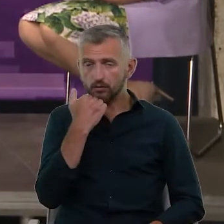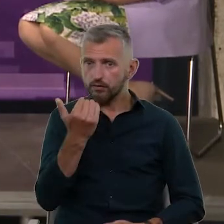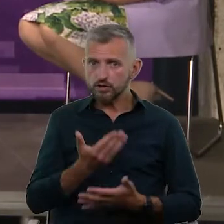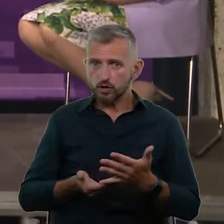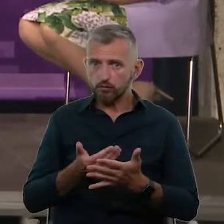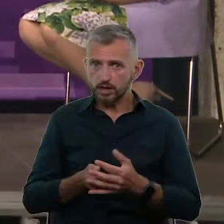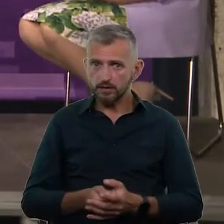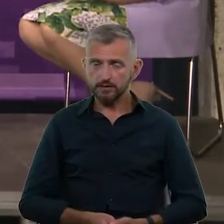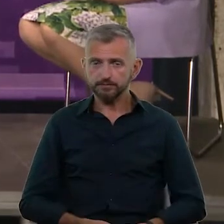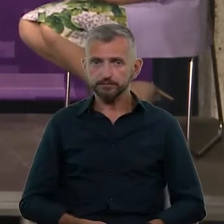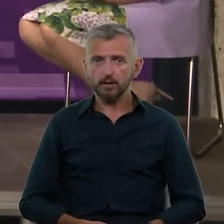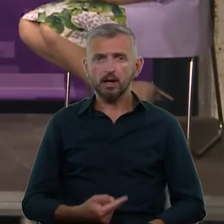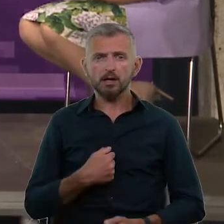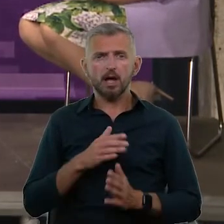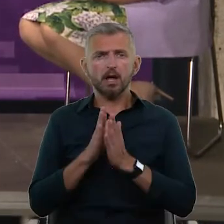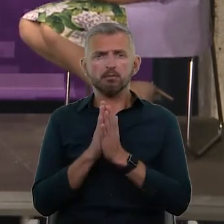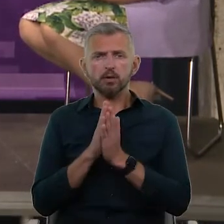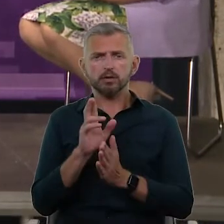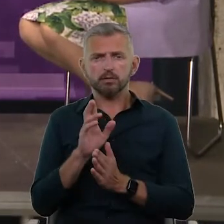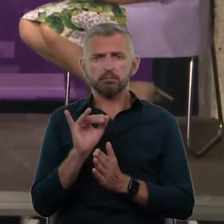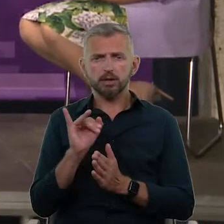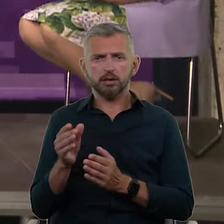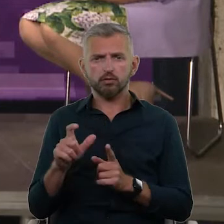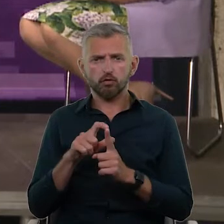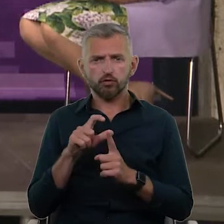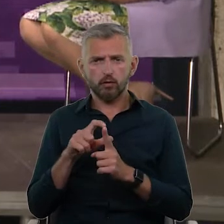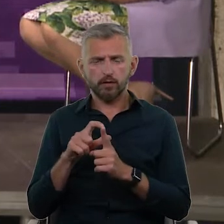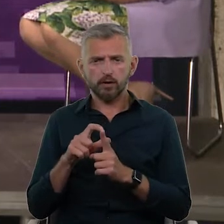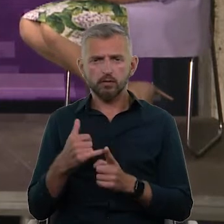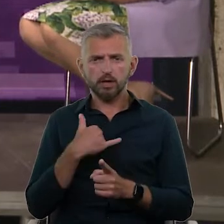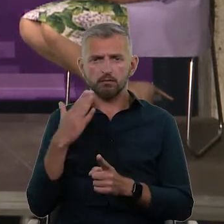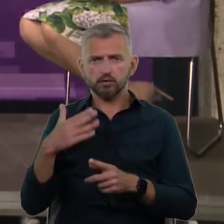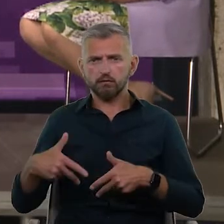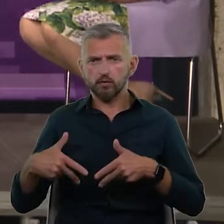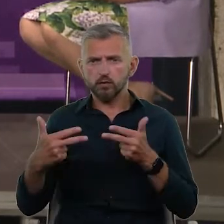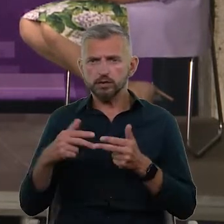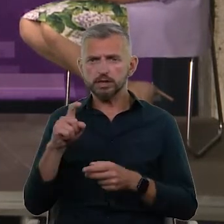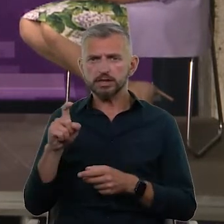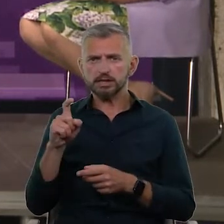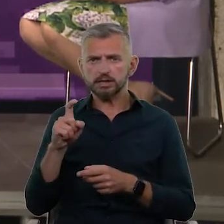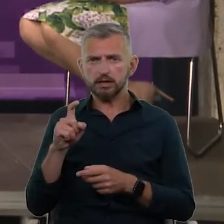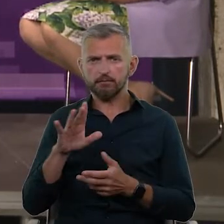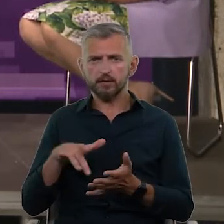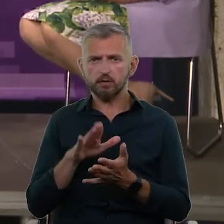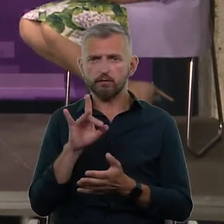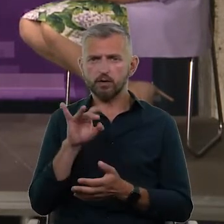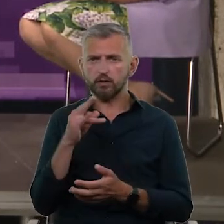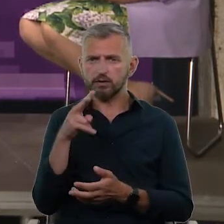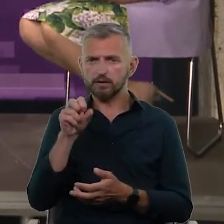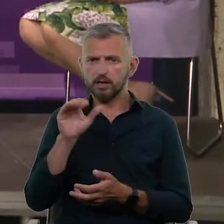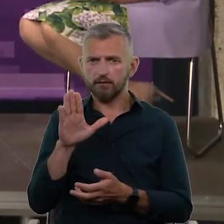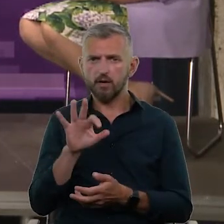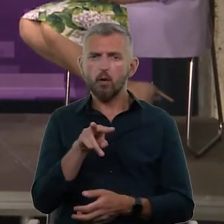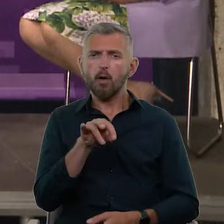рекомендації. Я попросила би до слова, у нас буде включення з Вроцлава. Це пані